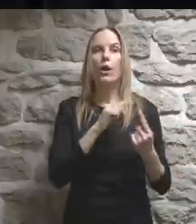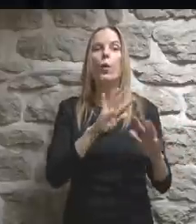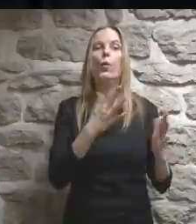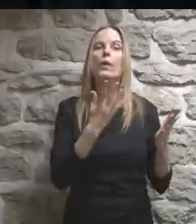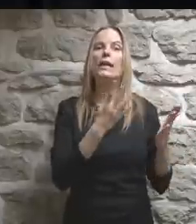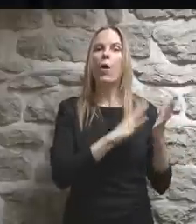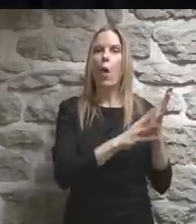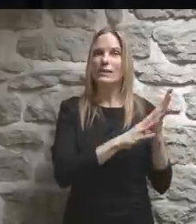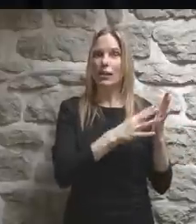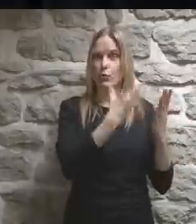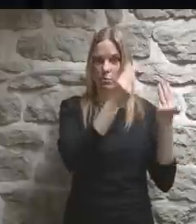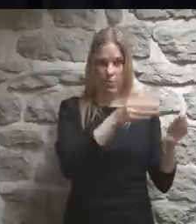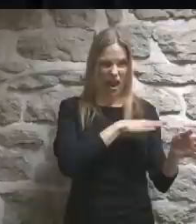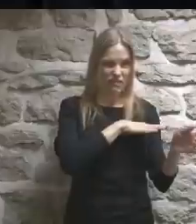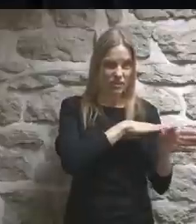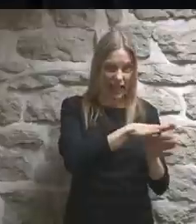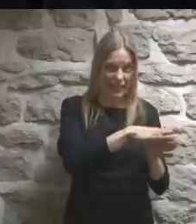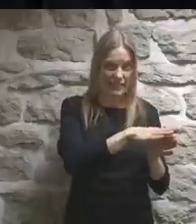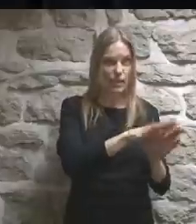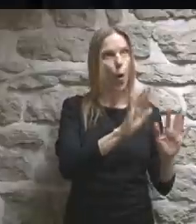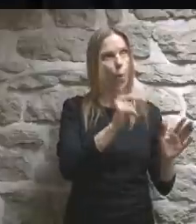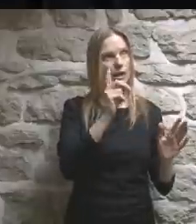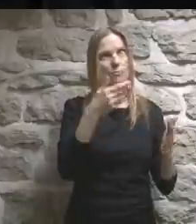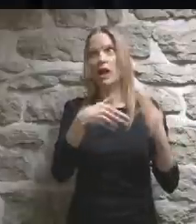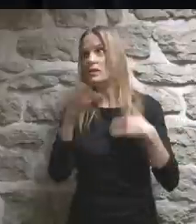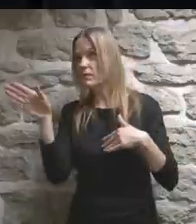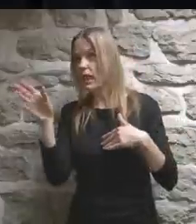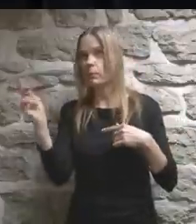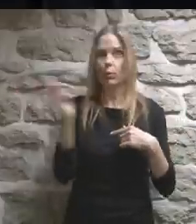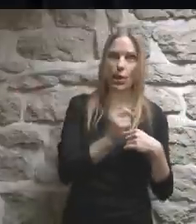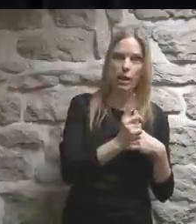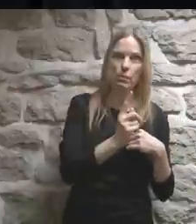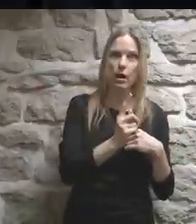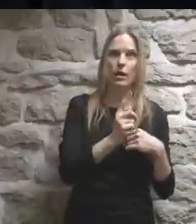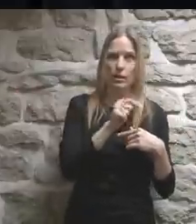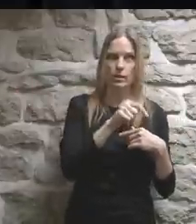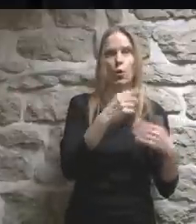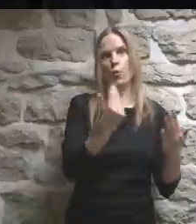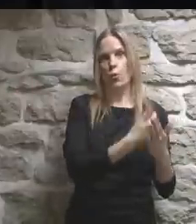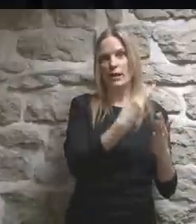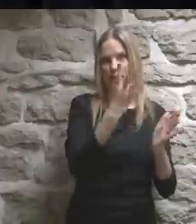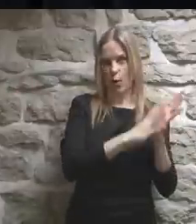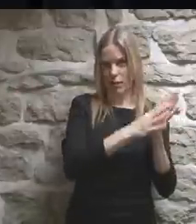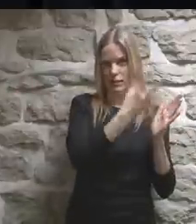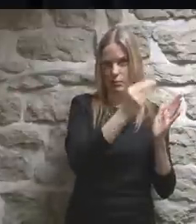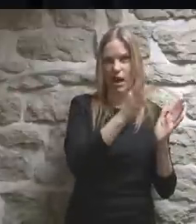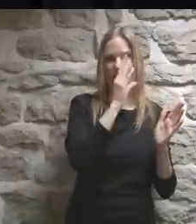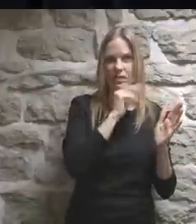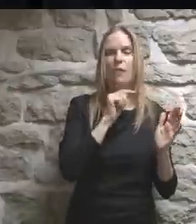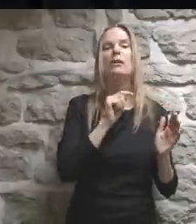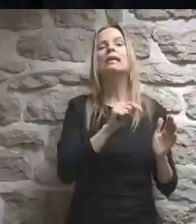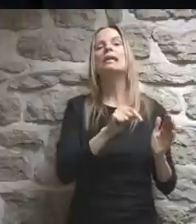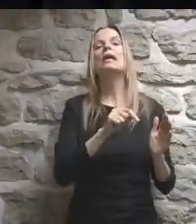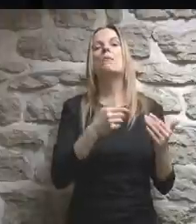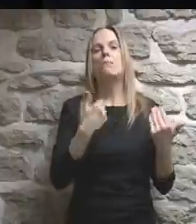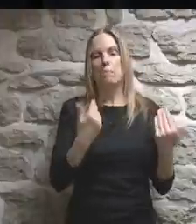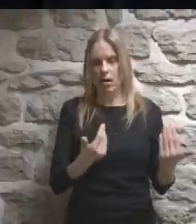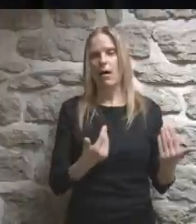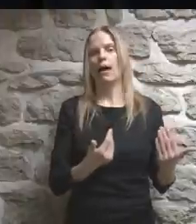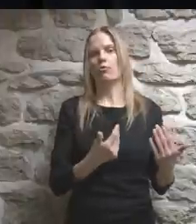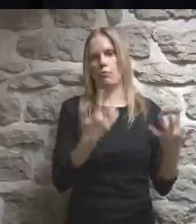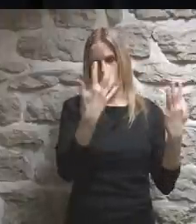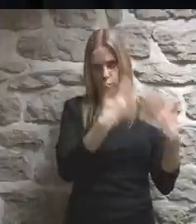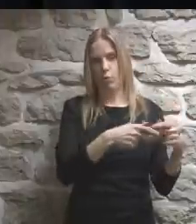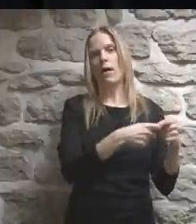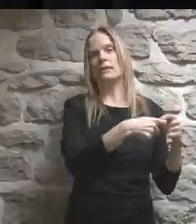päeva saab näiteks täis, no siis justkui peaks nagu inimene ära minema, natuke ära olema, tulema tagasi, et siis saab uuesti 90 päeva olla. Et meil on see täna võimekus, et tegelikult automaatselt pikendada